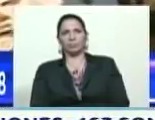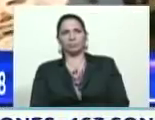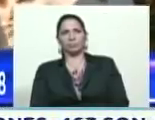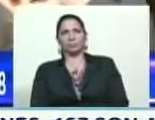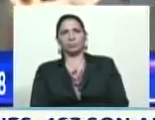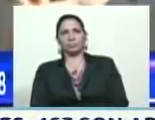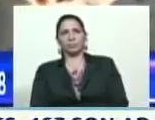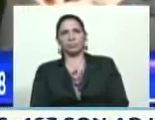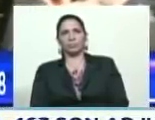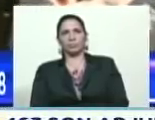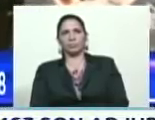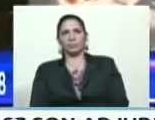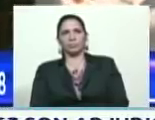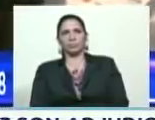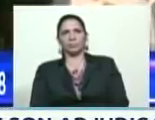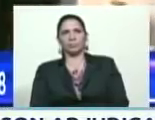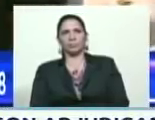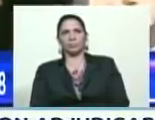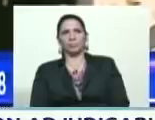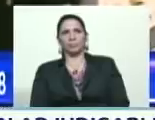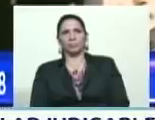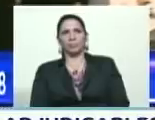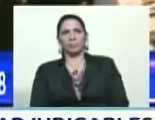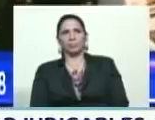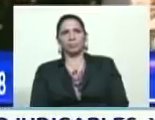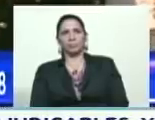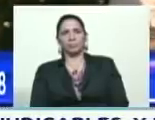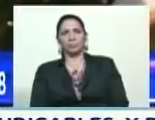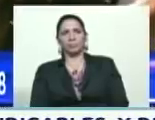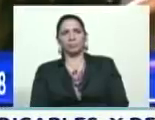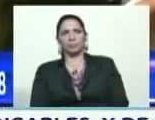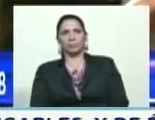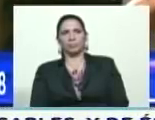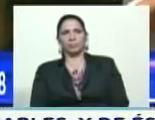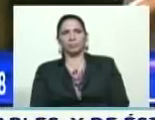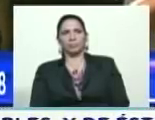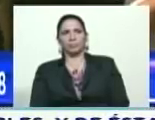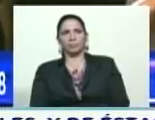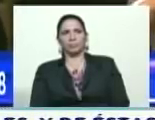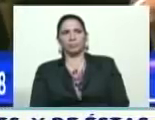да здравствует Венесуэла. Ура!